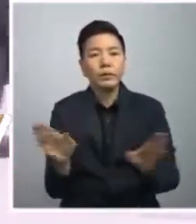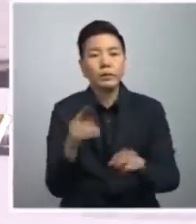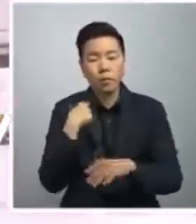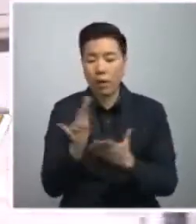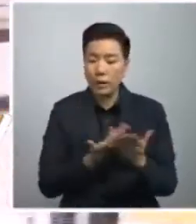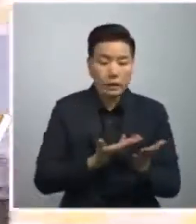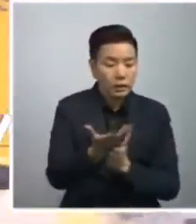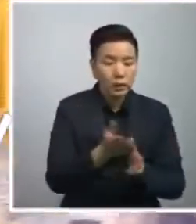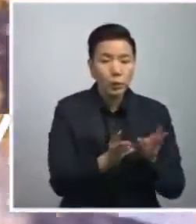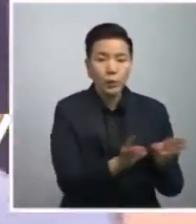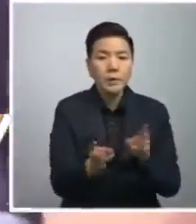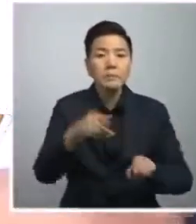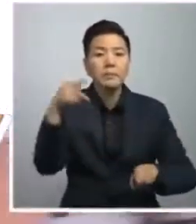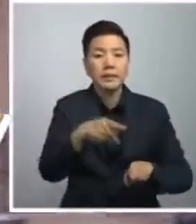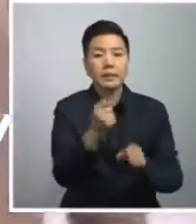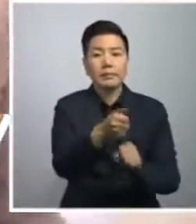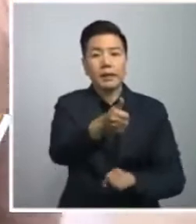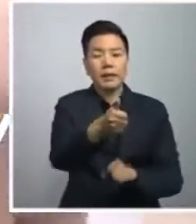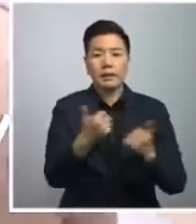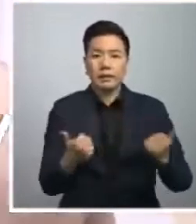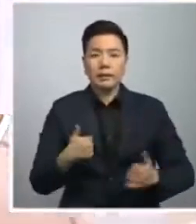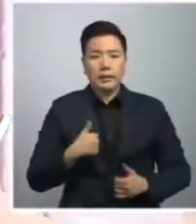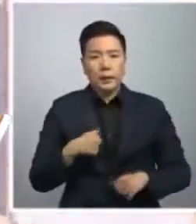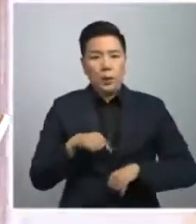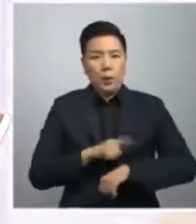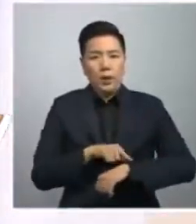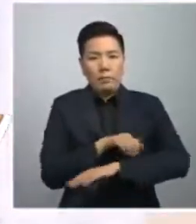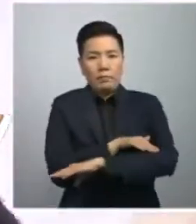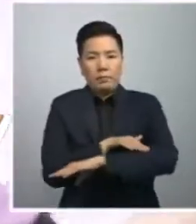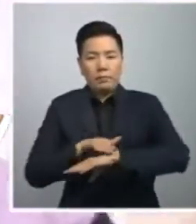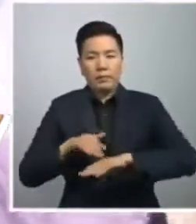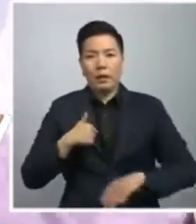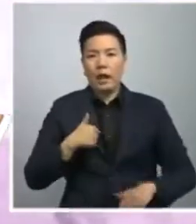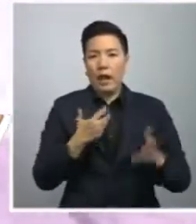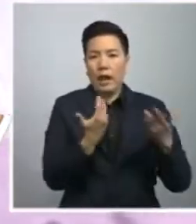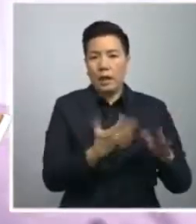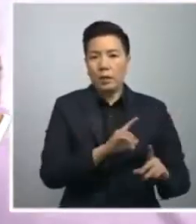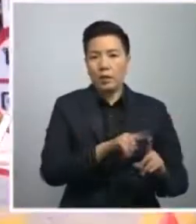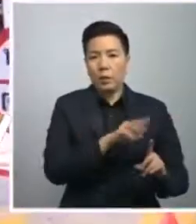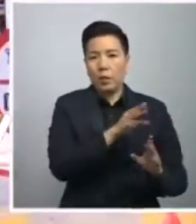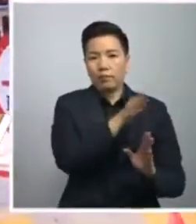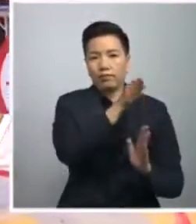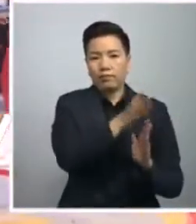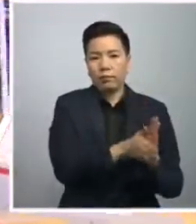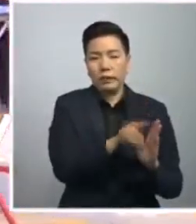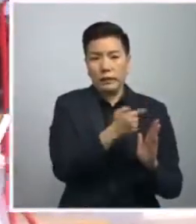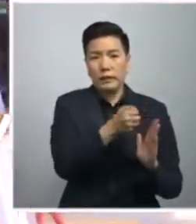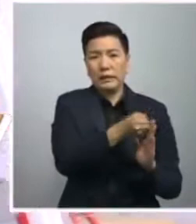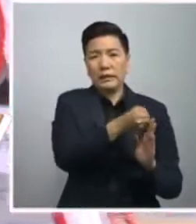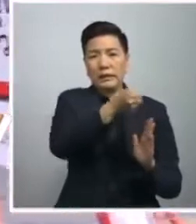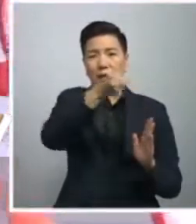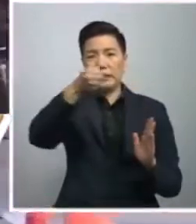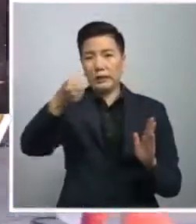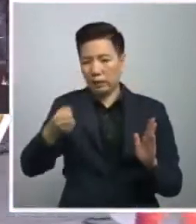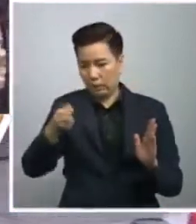ามารถจัดซื้อจัดจ้างโดยวิธีพิเศษได้ดังนั้นไทม์ไลน์เดิมที่แล้วเสร็จช่วงเดือนมิถุนายนจึงจะเลื่อนพรก.ฉุกเฉิน